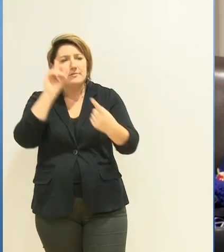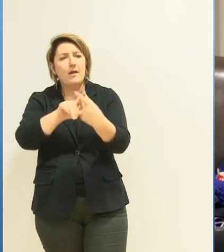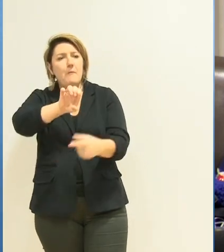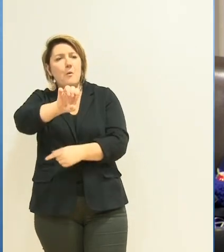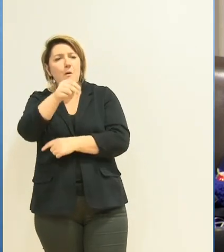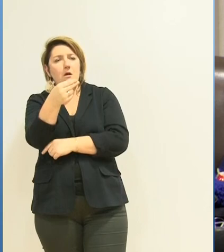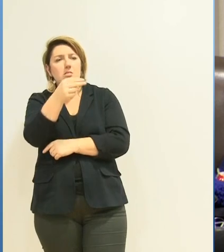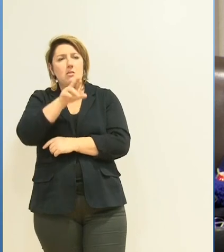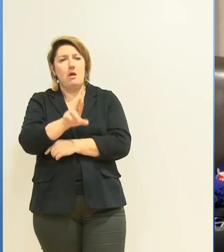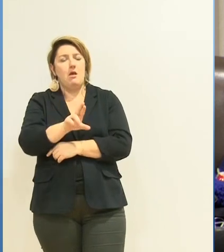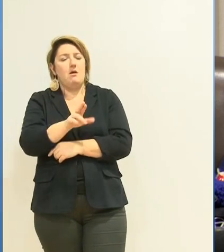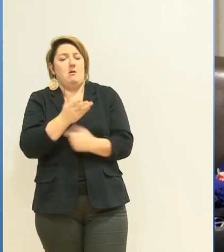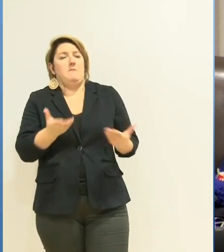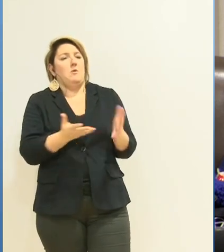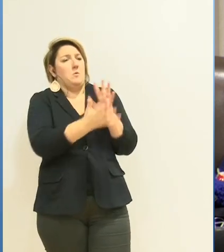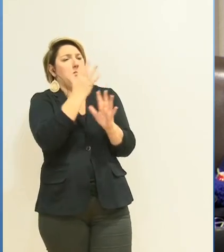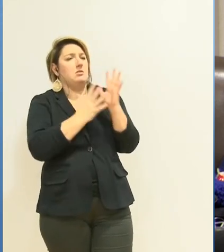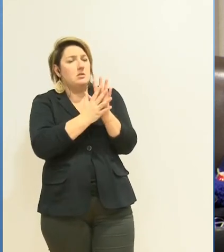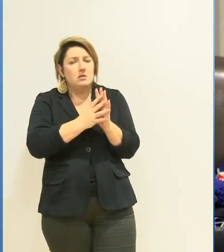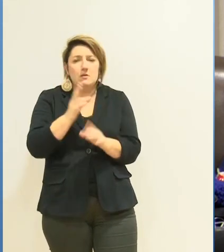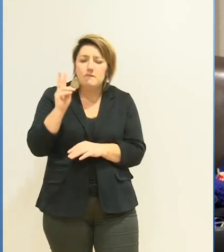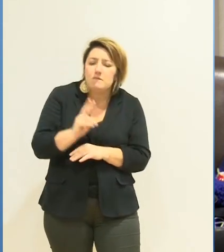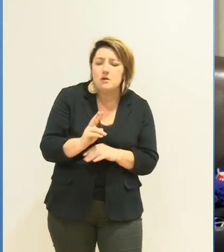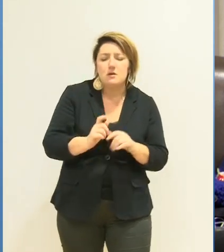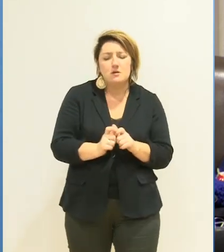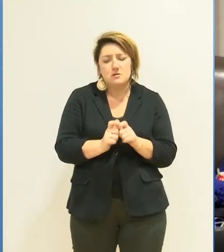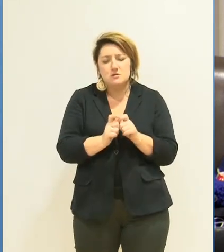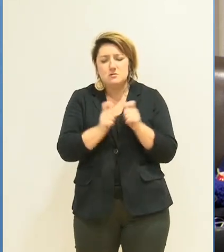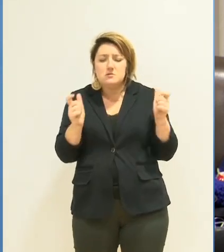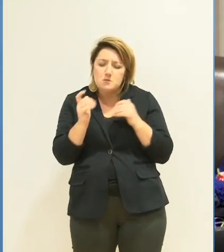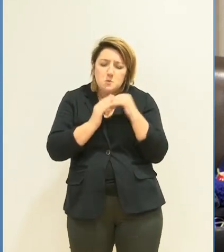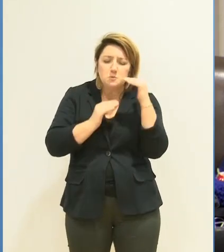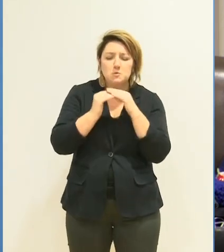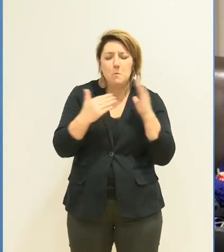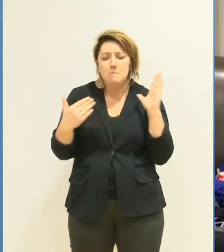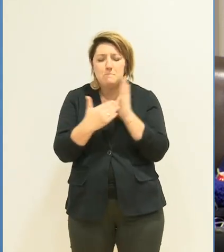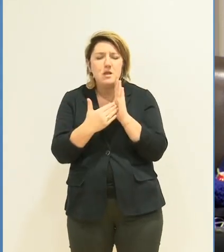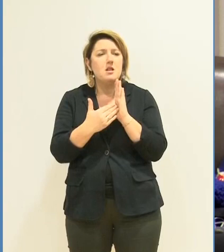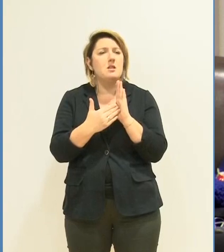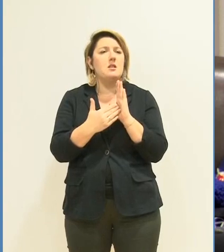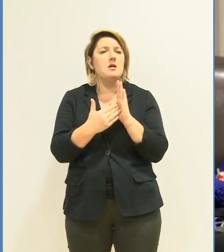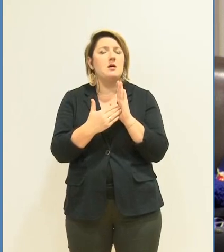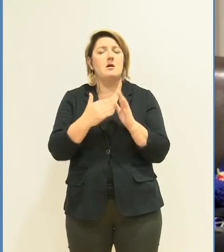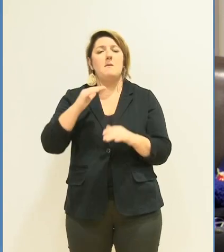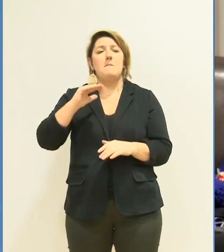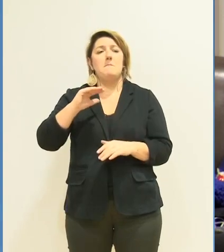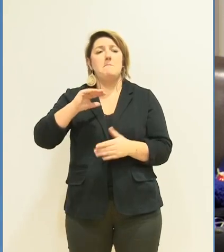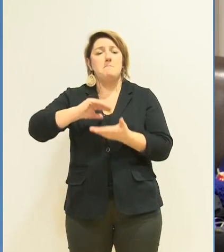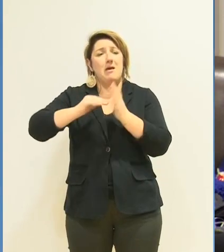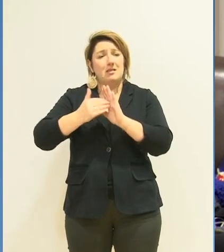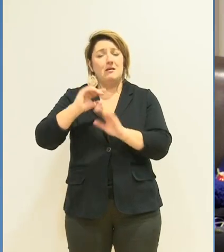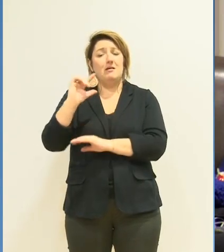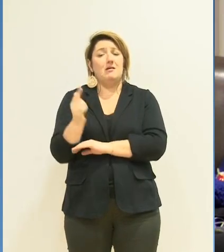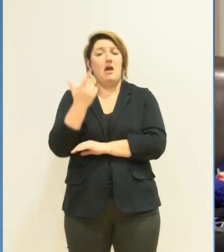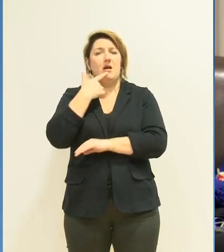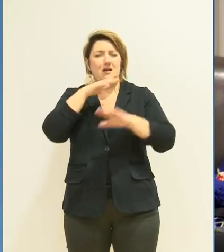vous nous dites maintenant que toutes les constructions de plus de 1000 mètres carrés de montrer devront être couvertes de panneaux